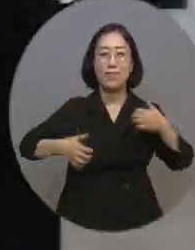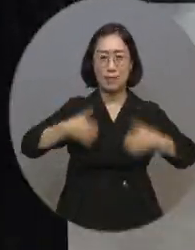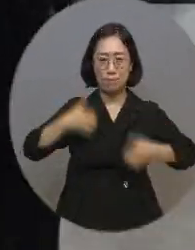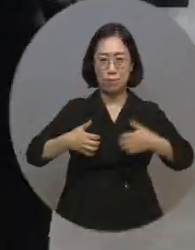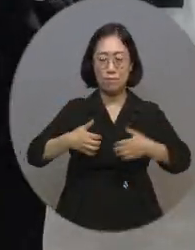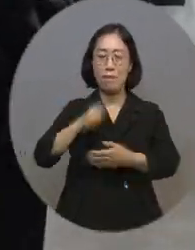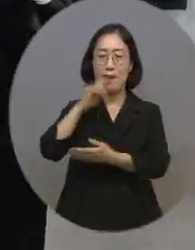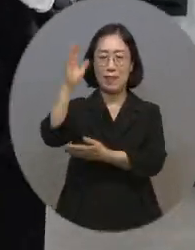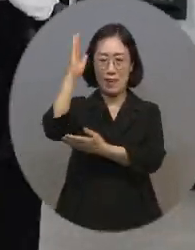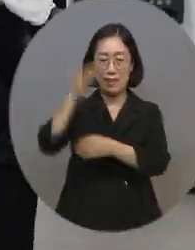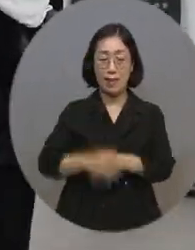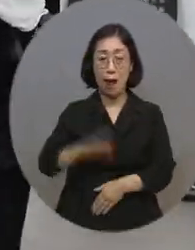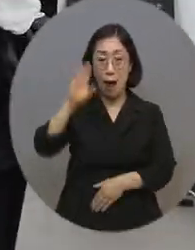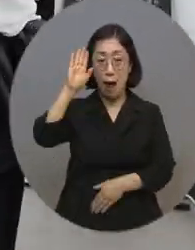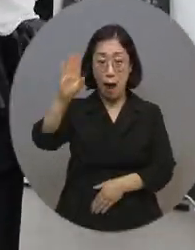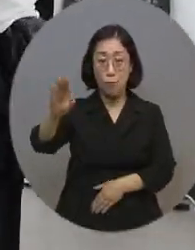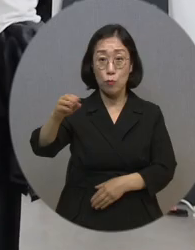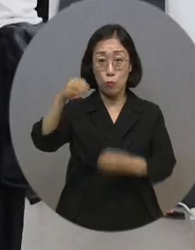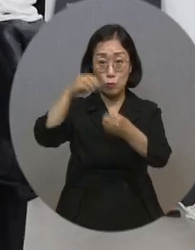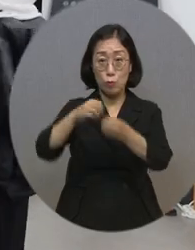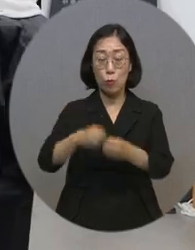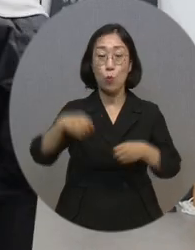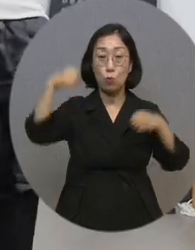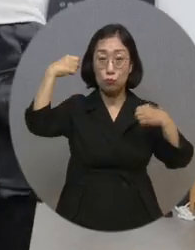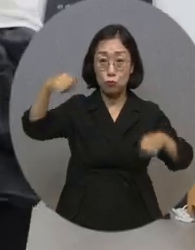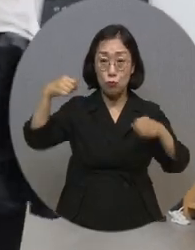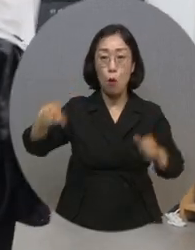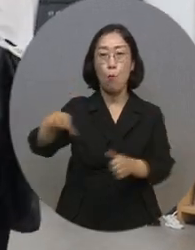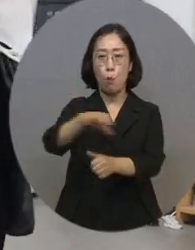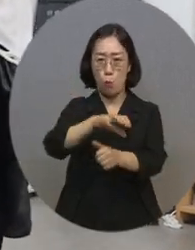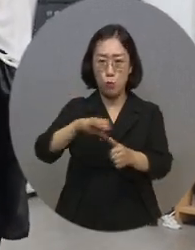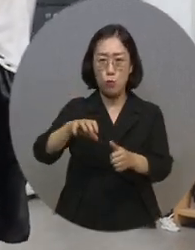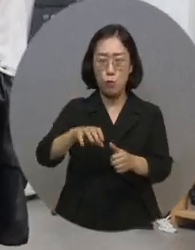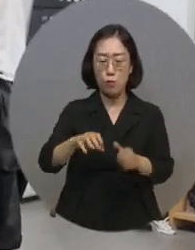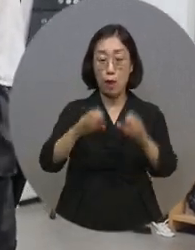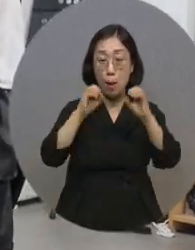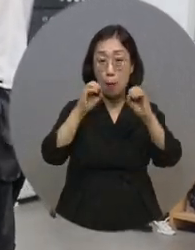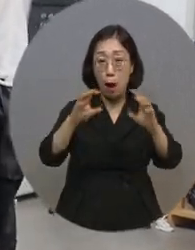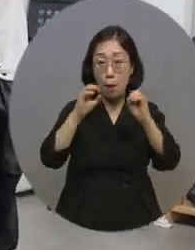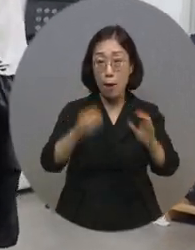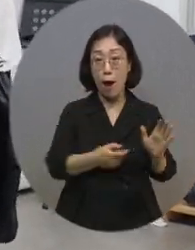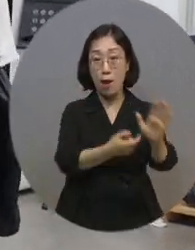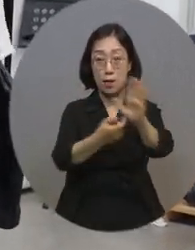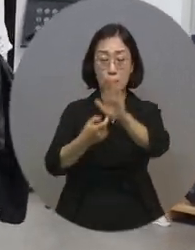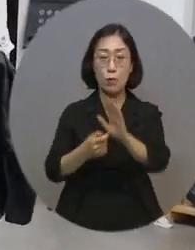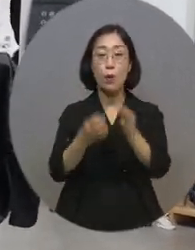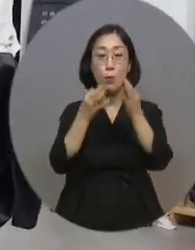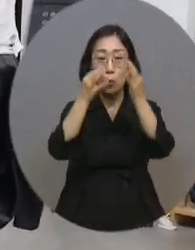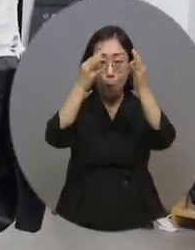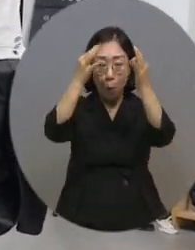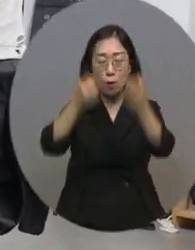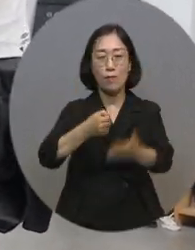그는 앞으로도 한국 전통 무용을 보존하고 널리 알리기 위해 최선을 다할 것이라는